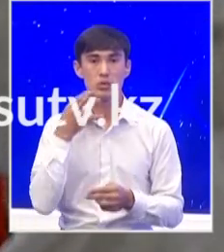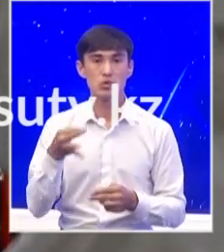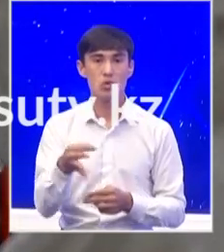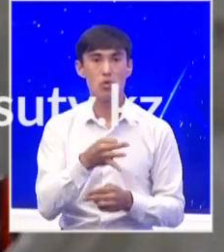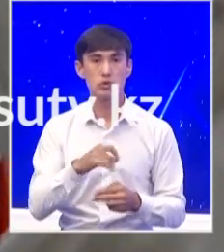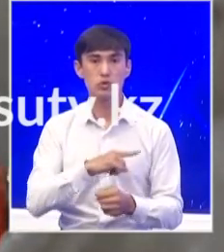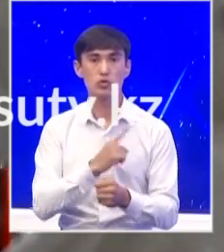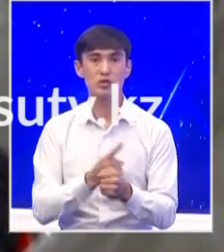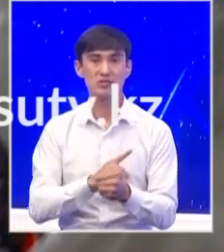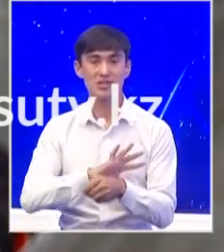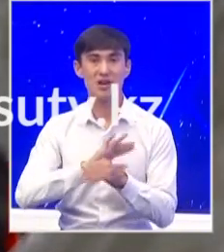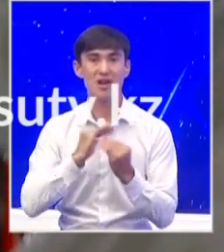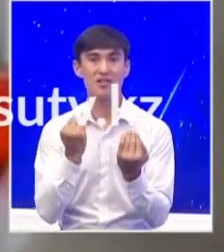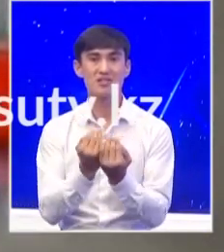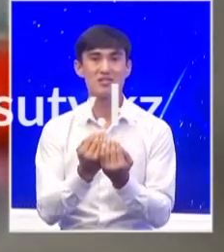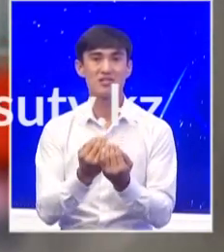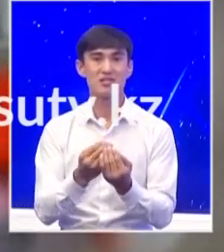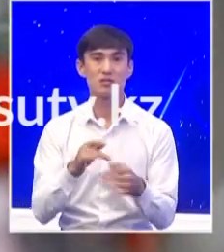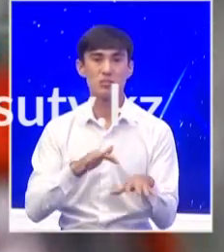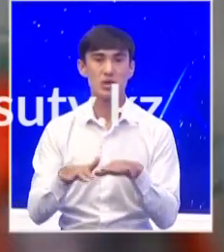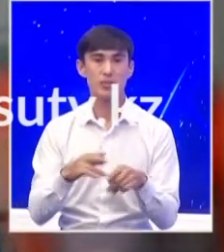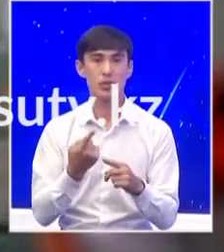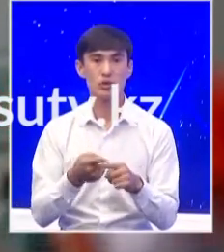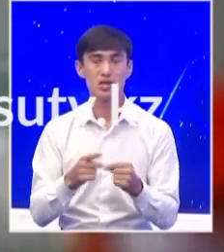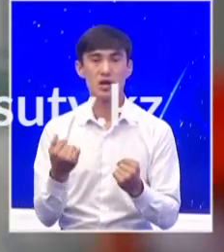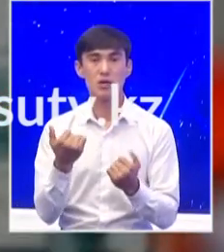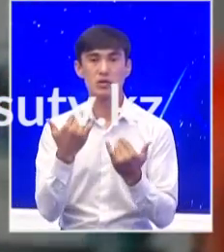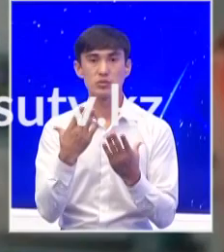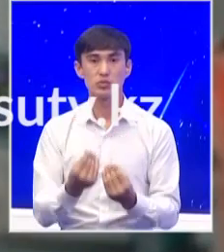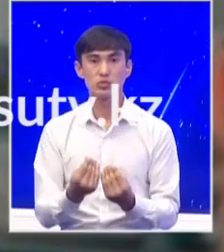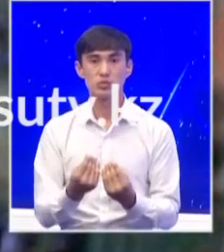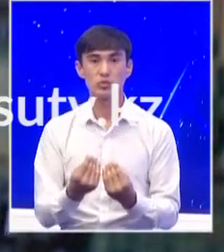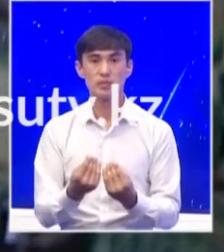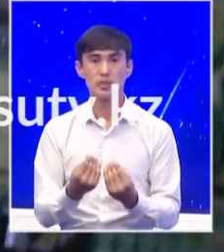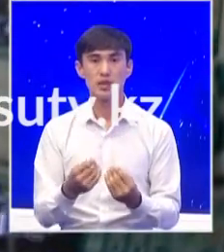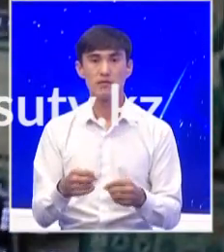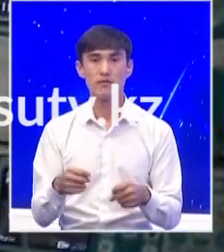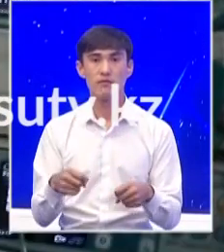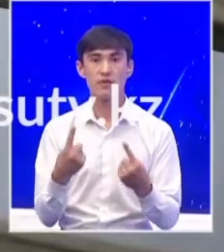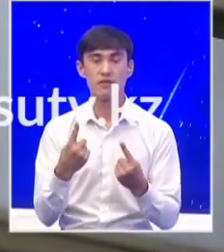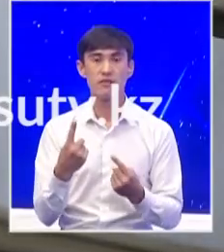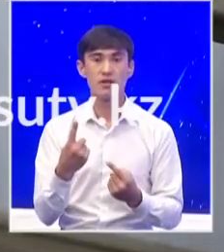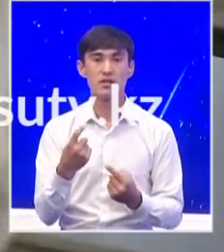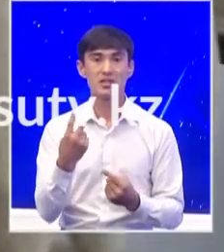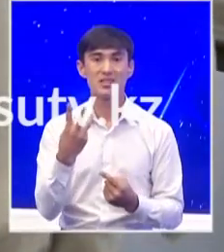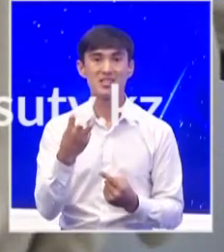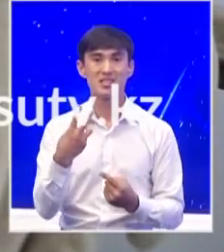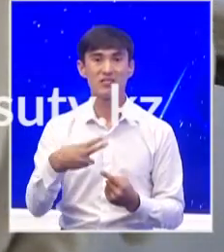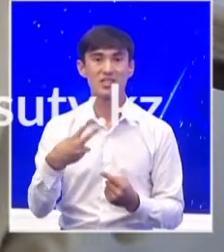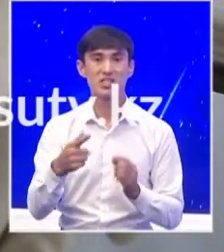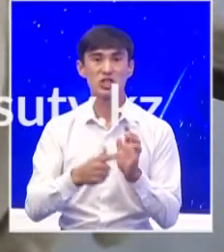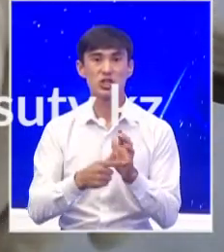усиливаются карантинные меры. Только за минувшие сутки в области выявлено 326 случаев КВИ. 74 из